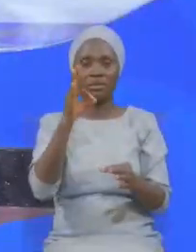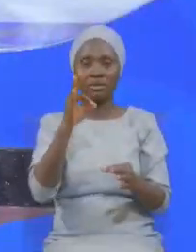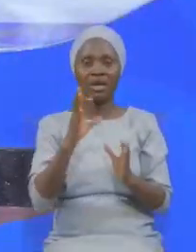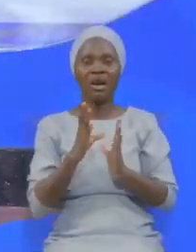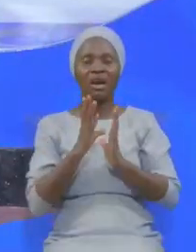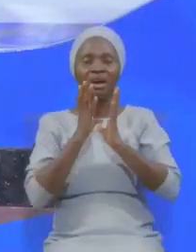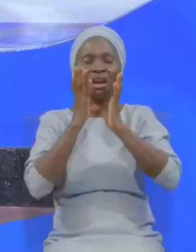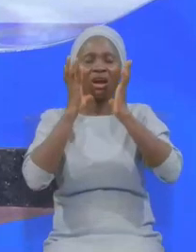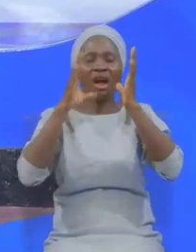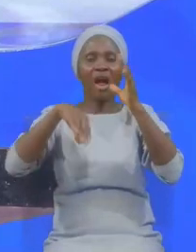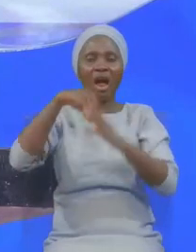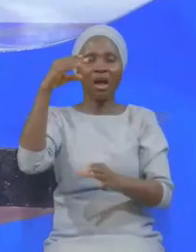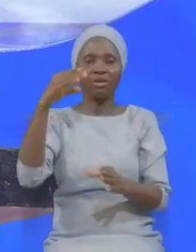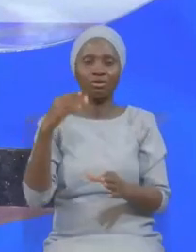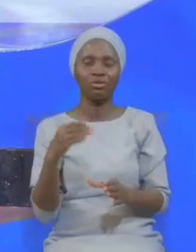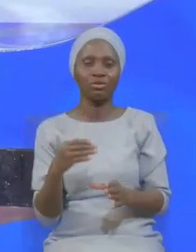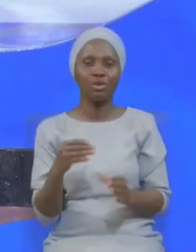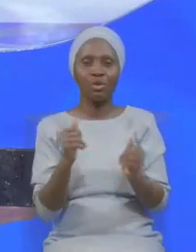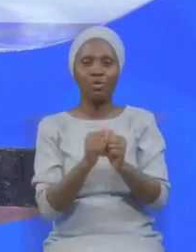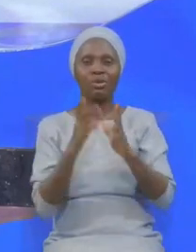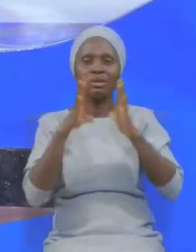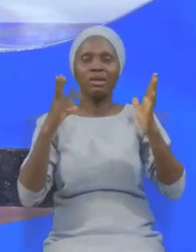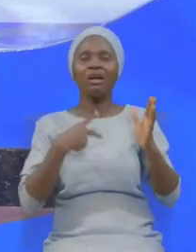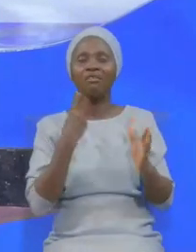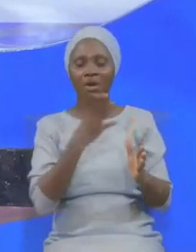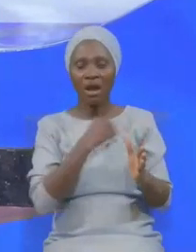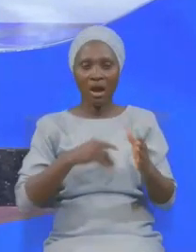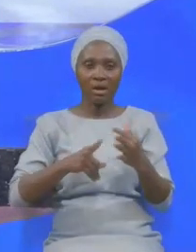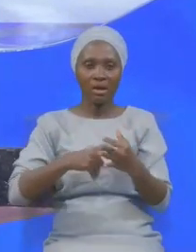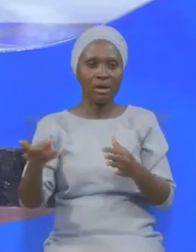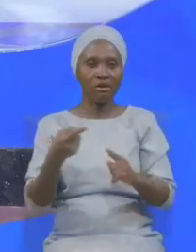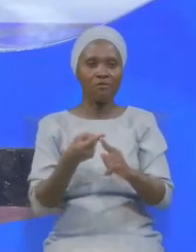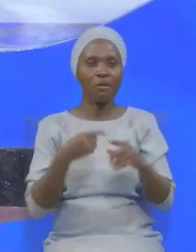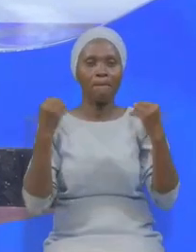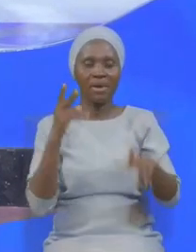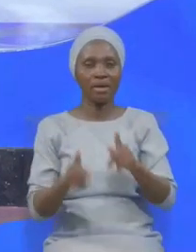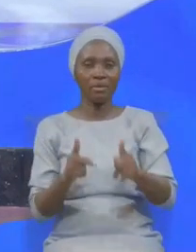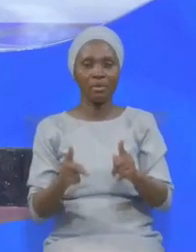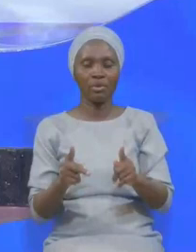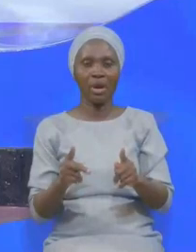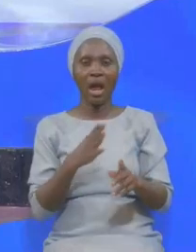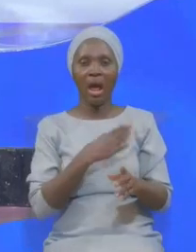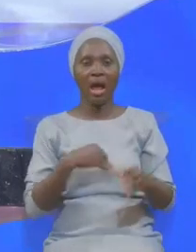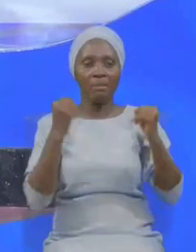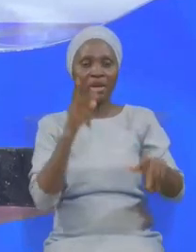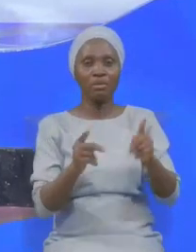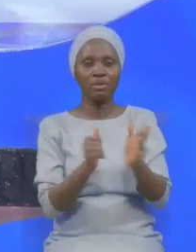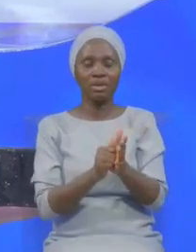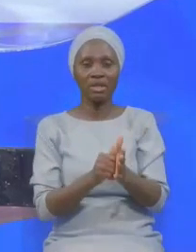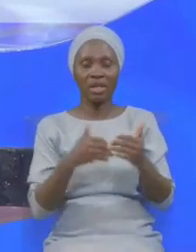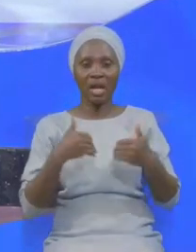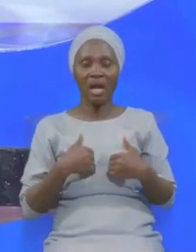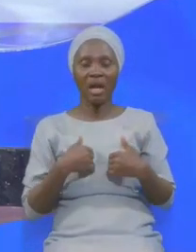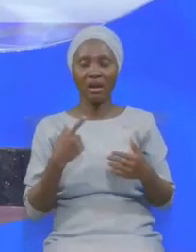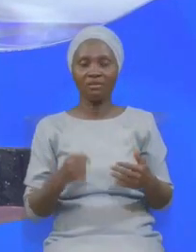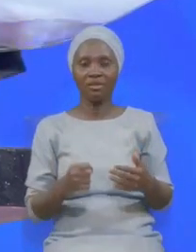en poussant de grands cris, et beaucoup de paralytiques et